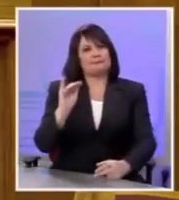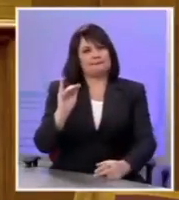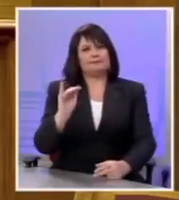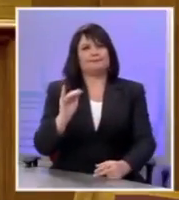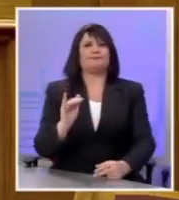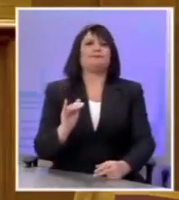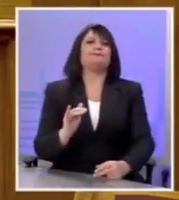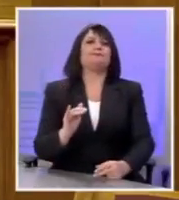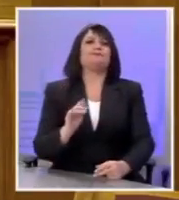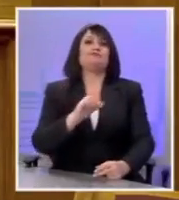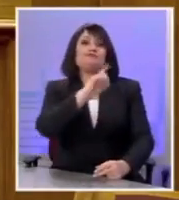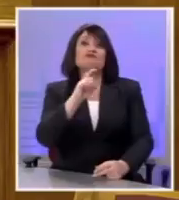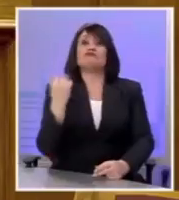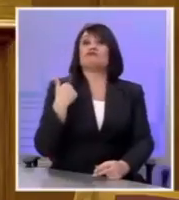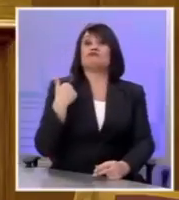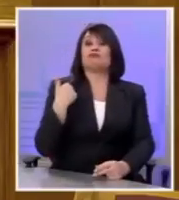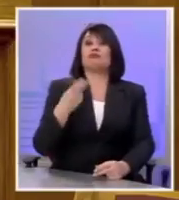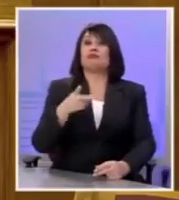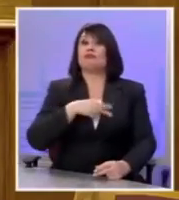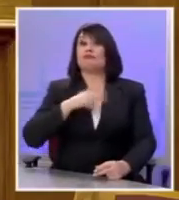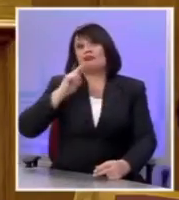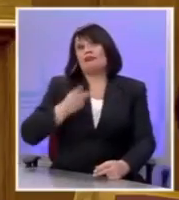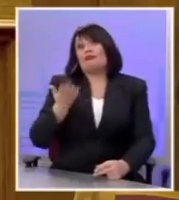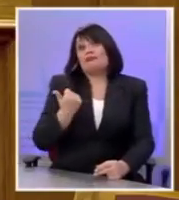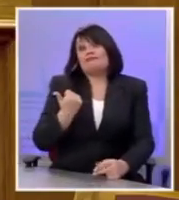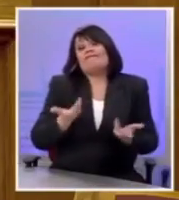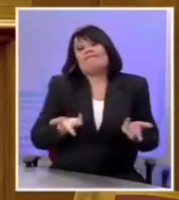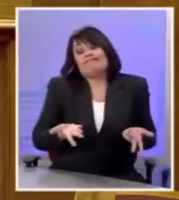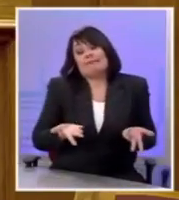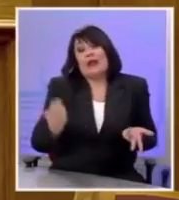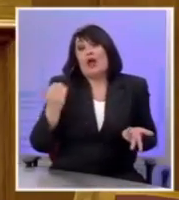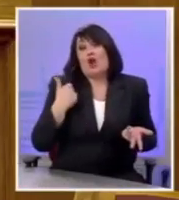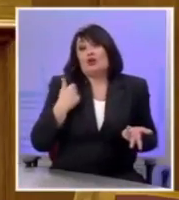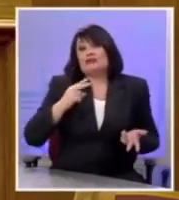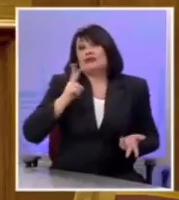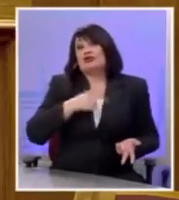το quiz. Δεν είχαμε τη σωστή απάντηση.